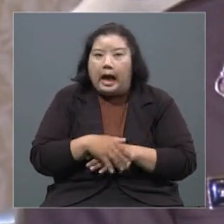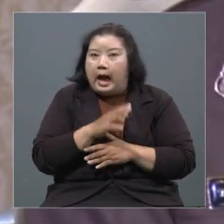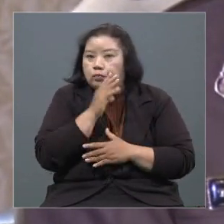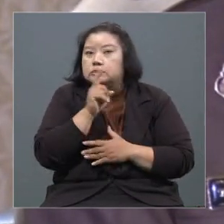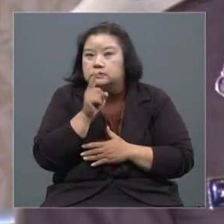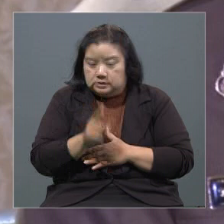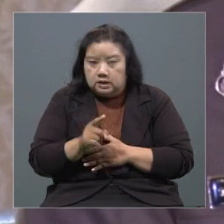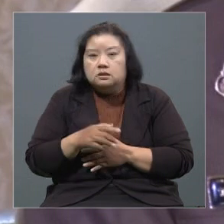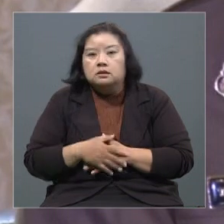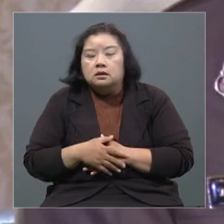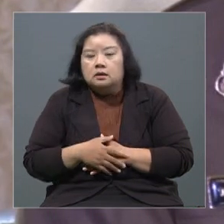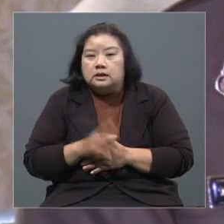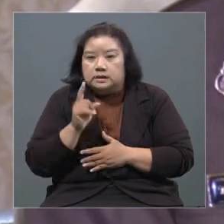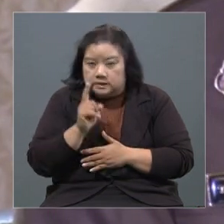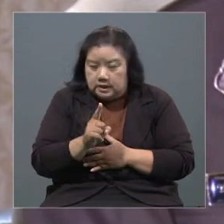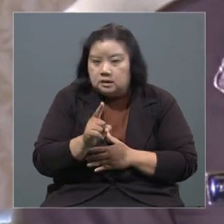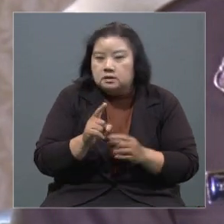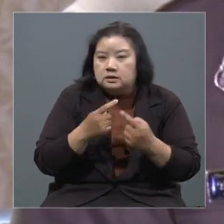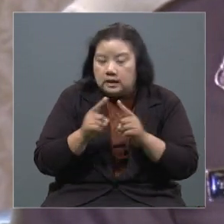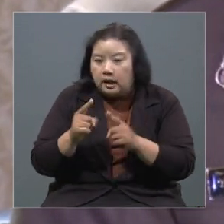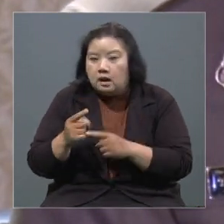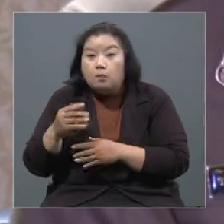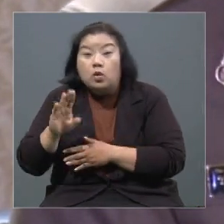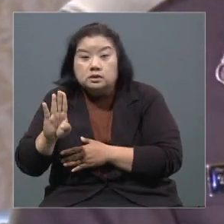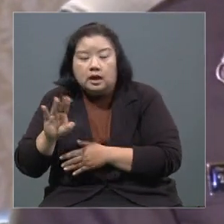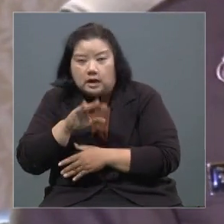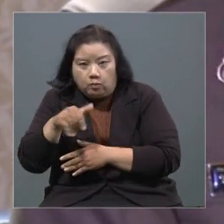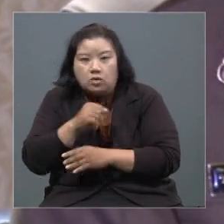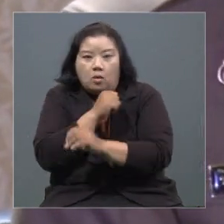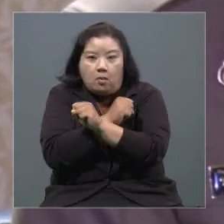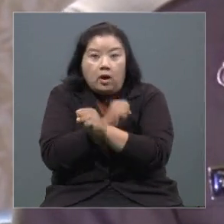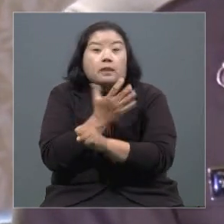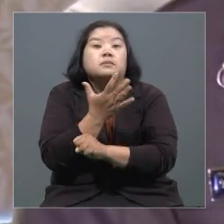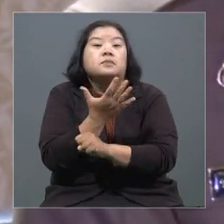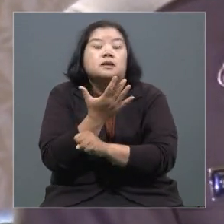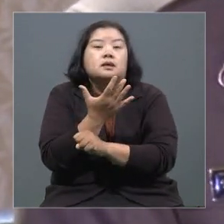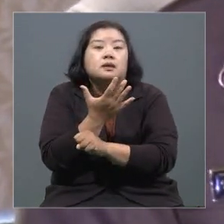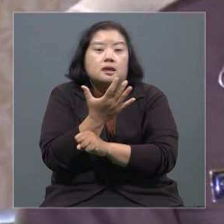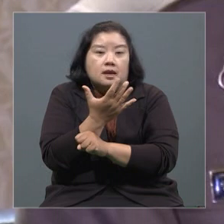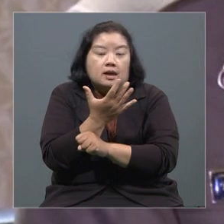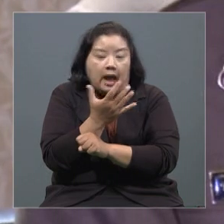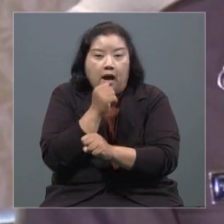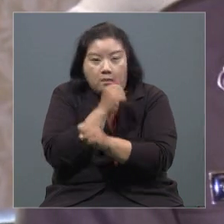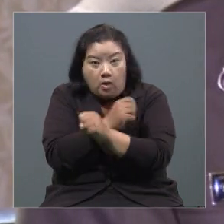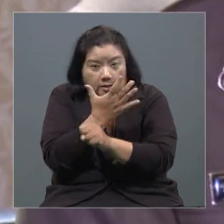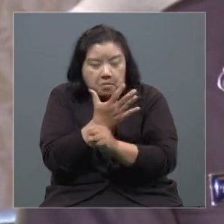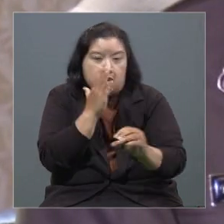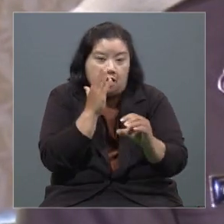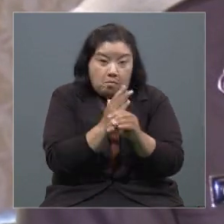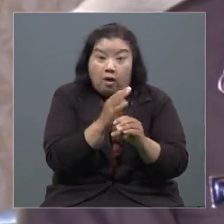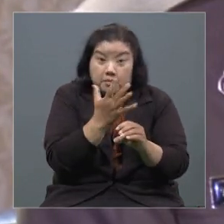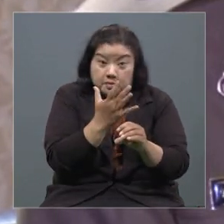เนี่ยไม่ได้ใช้ความพยายามหรือว่าอ่าไม่ได้ทำอ่าการป้องกันนะ